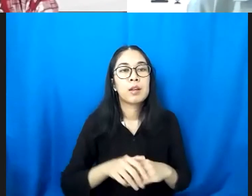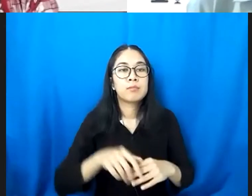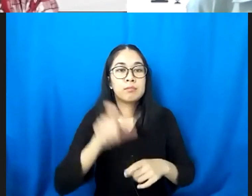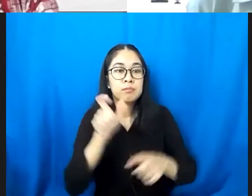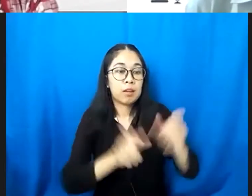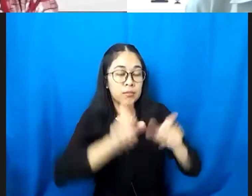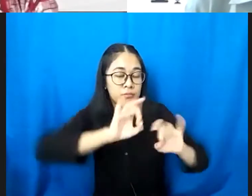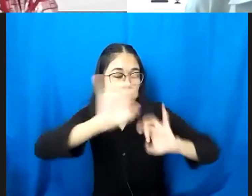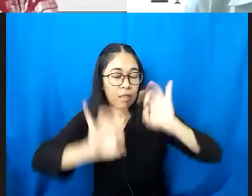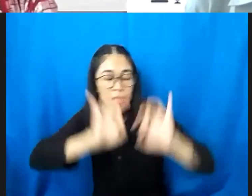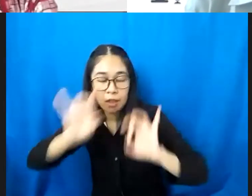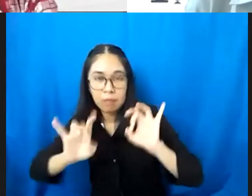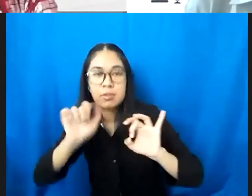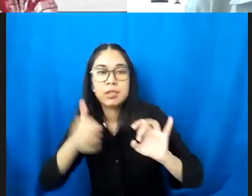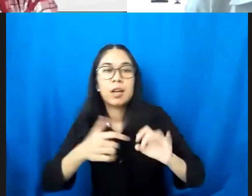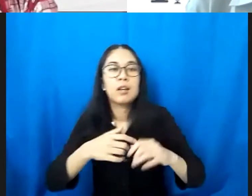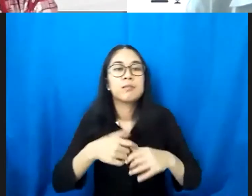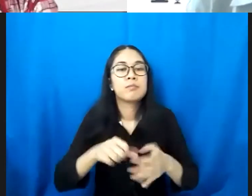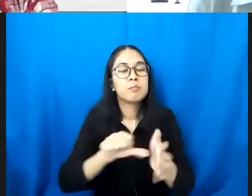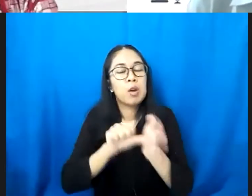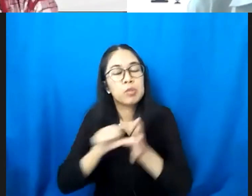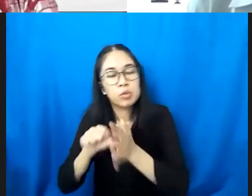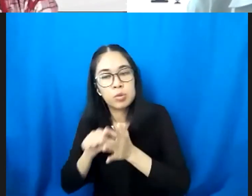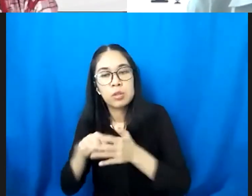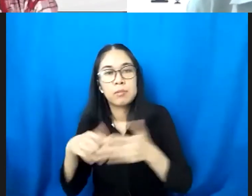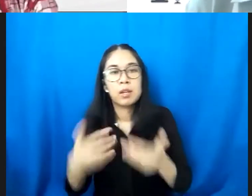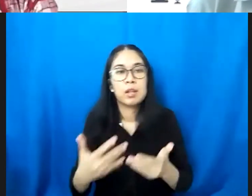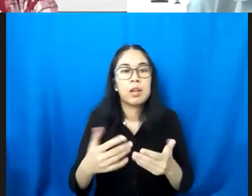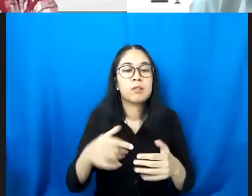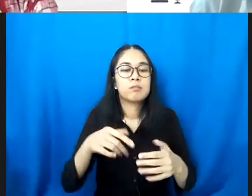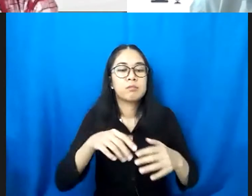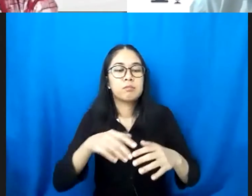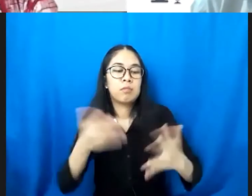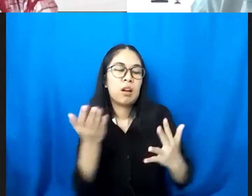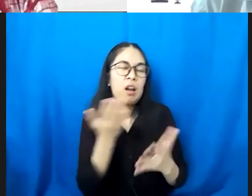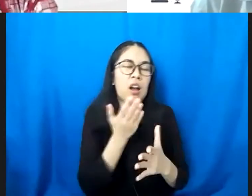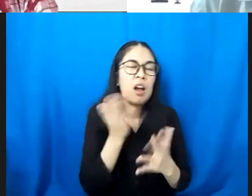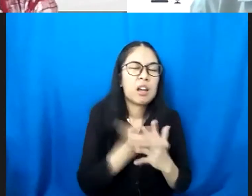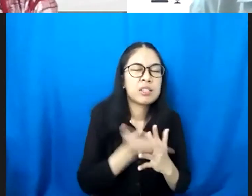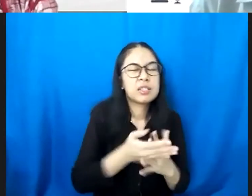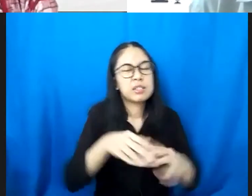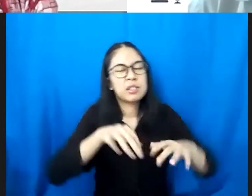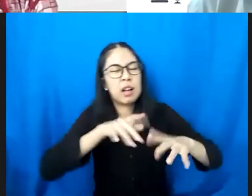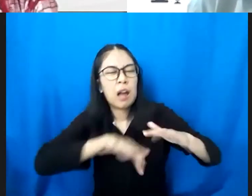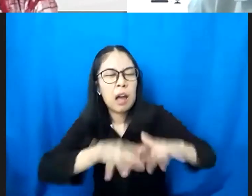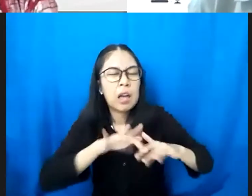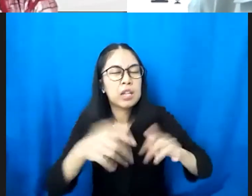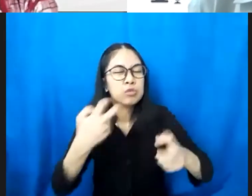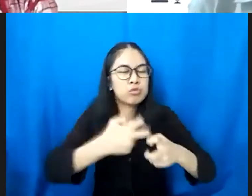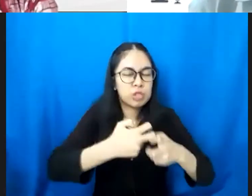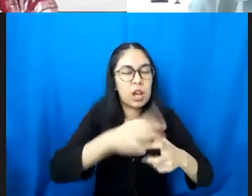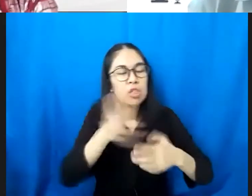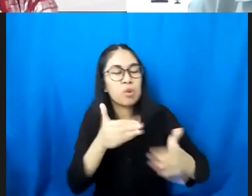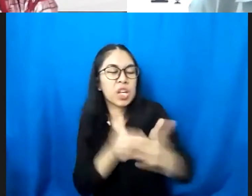untuk menyelesaikan masalah kami terhadap akses air yang terkadang sulit dan kendala lainnya yang kami hadapi,